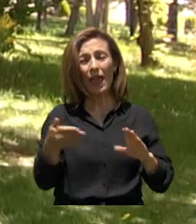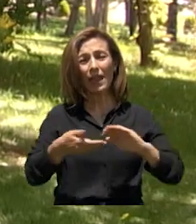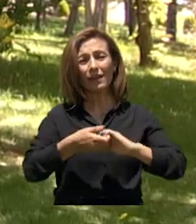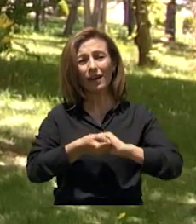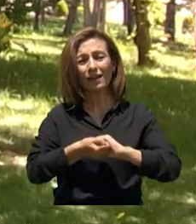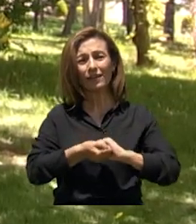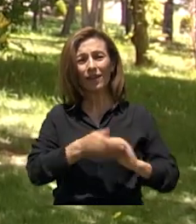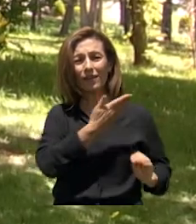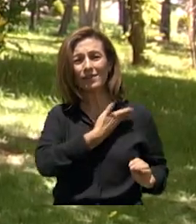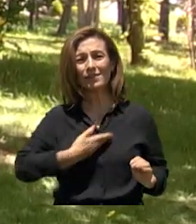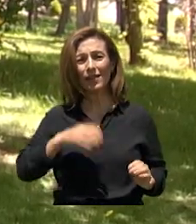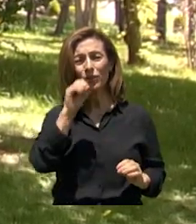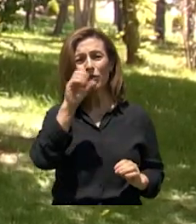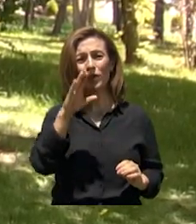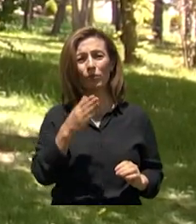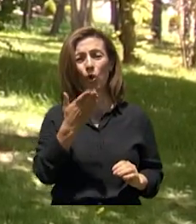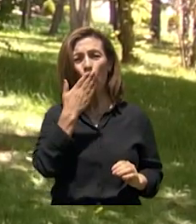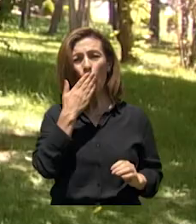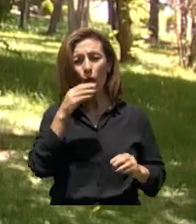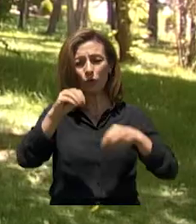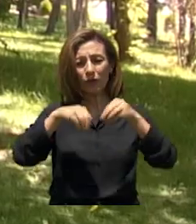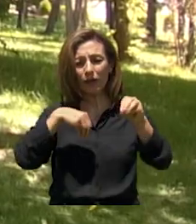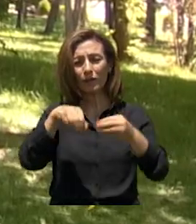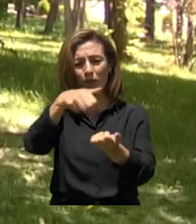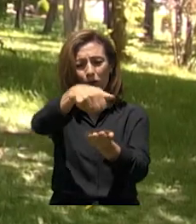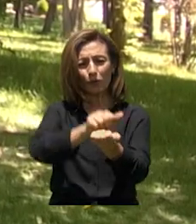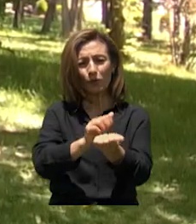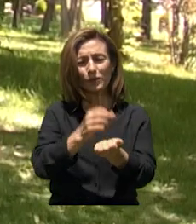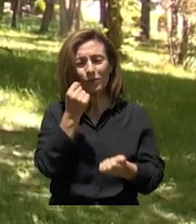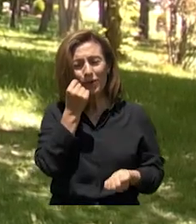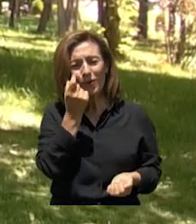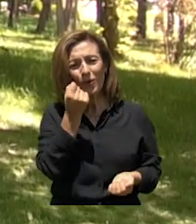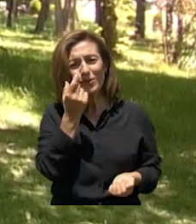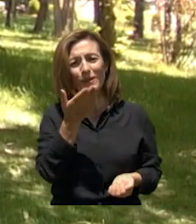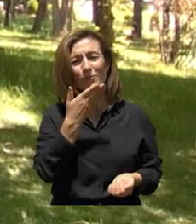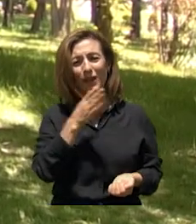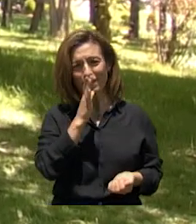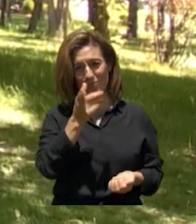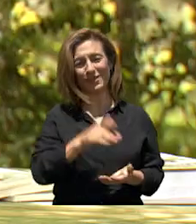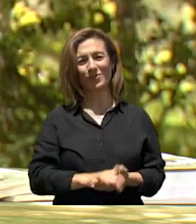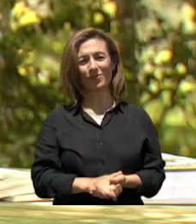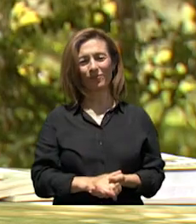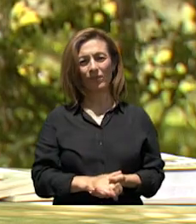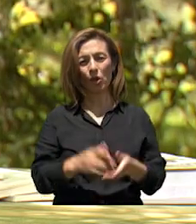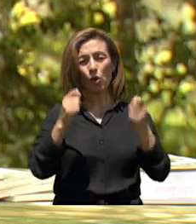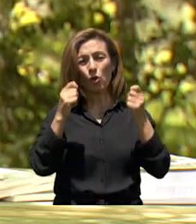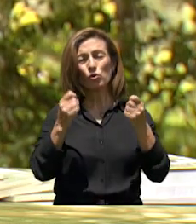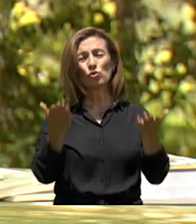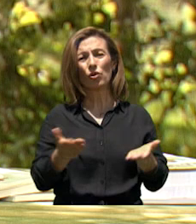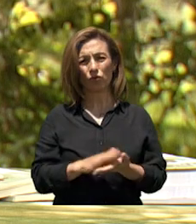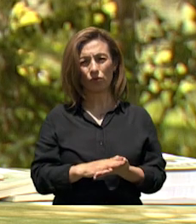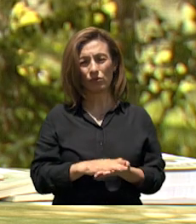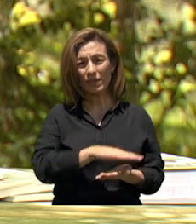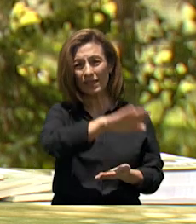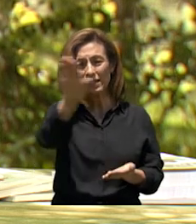arkadaşına en sevdiği öğretmenine Okulun kantininde ki Tosta bile Özlem duyanların olduğunu biliyorum zor da olsa